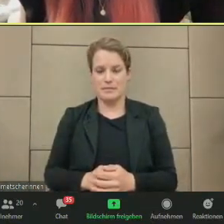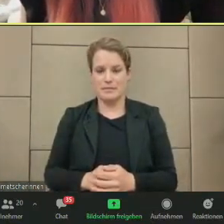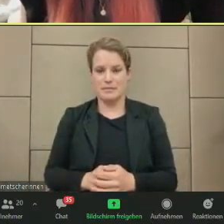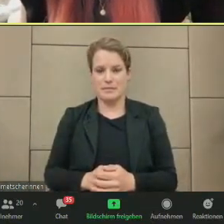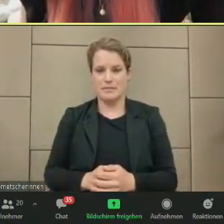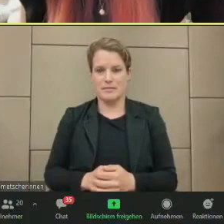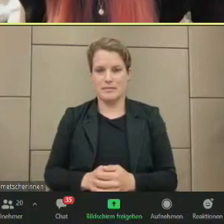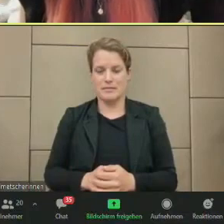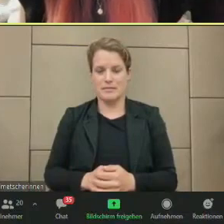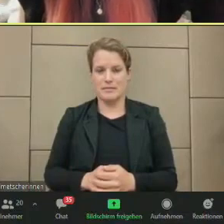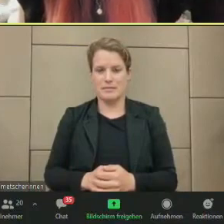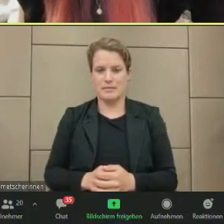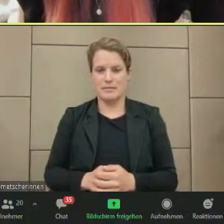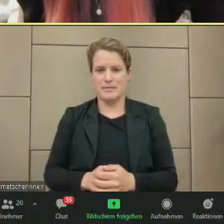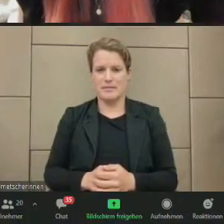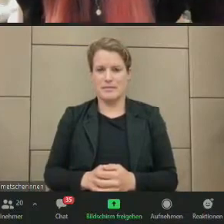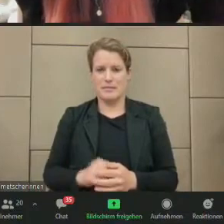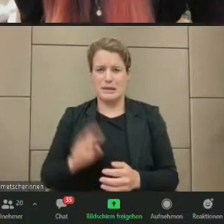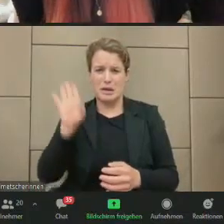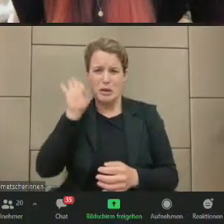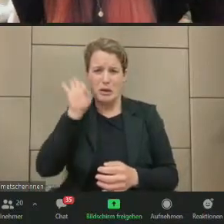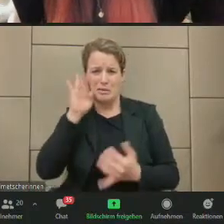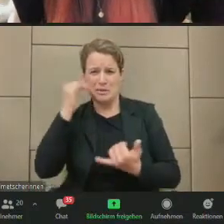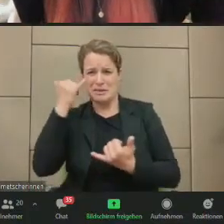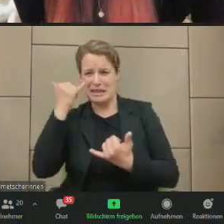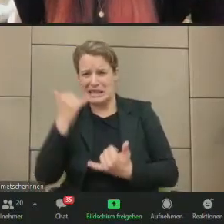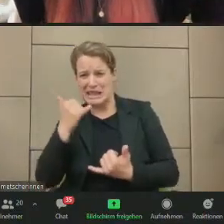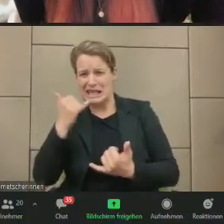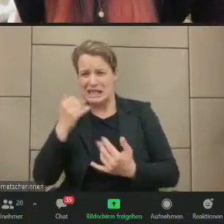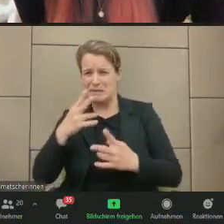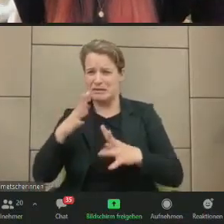Hört mich jetzt.